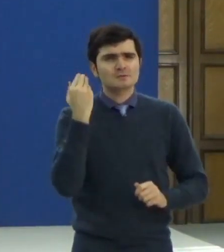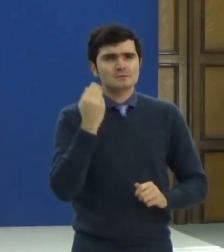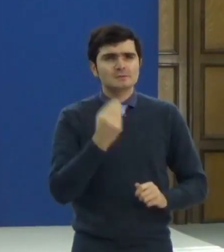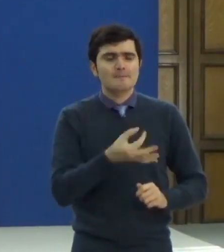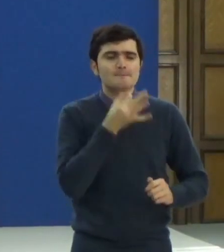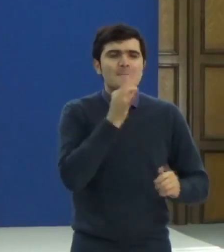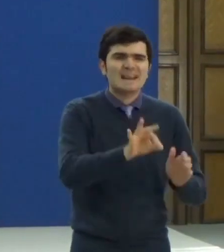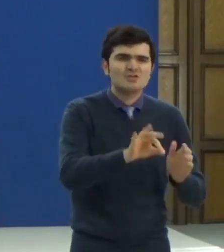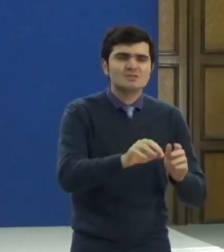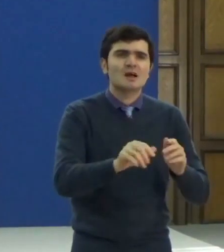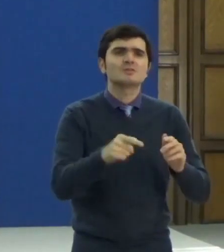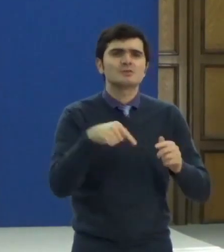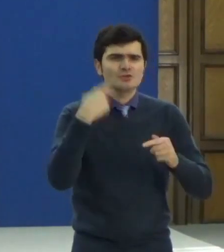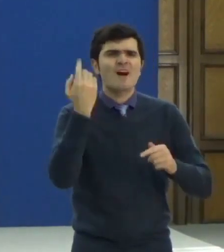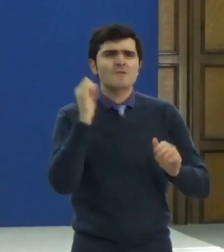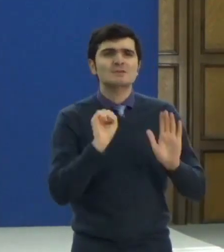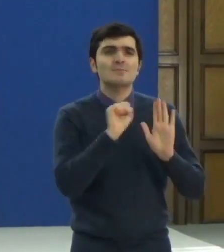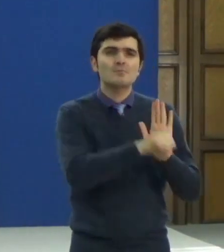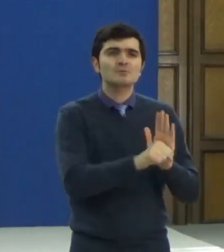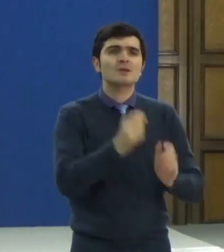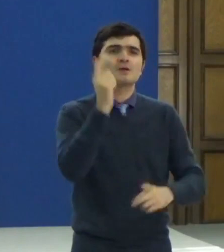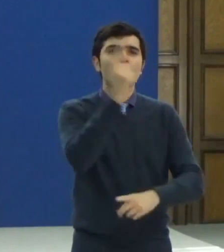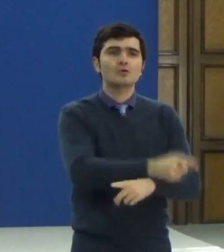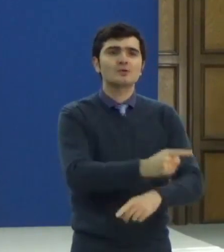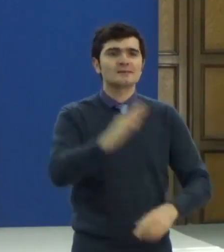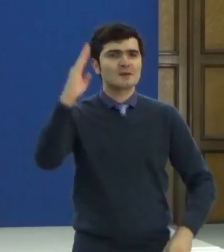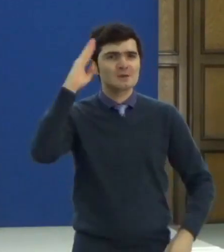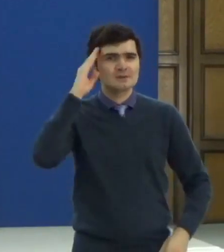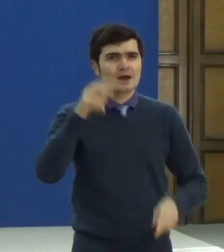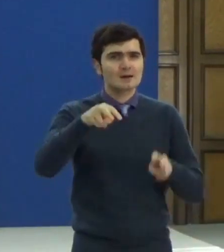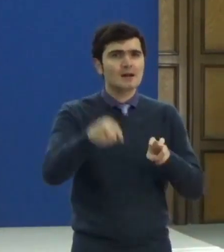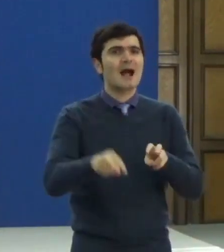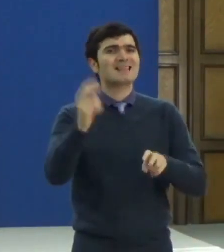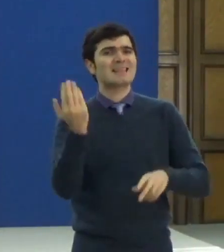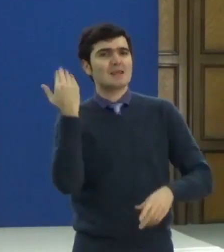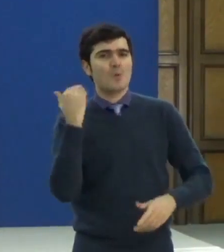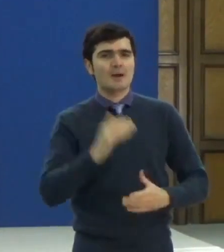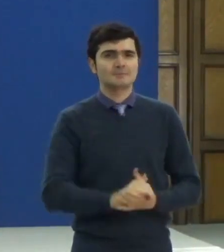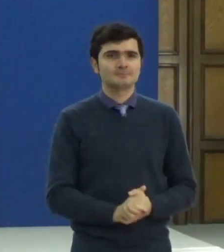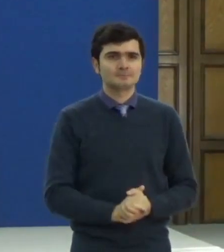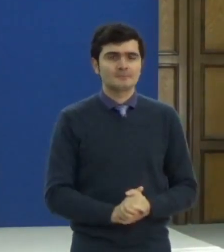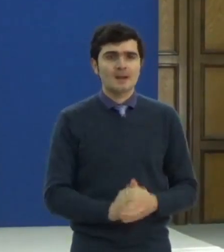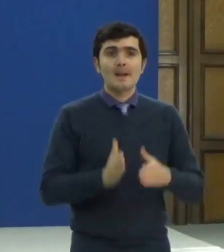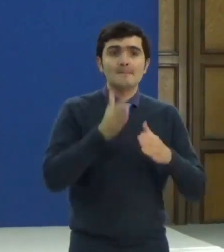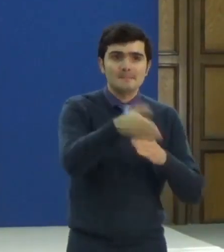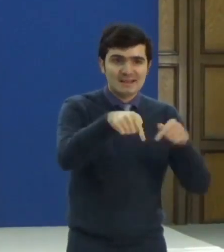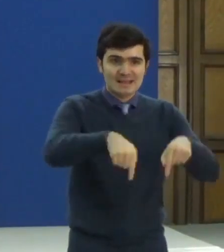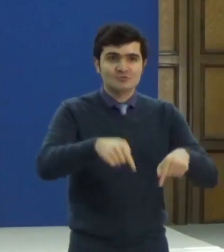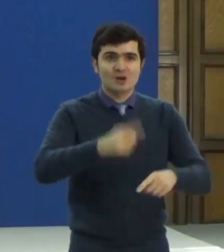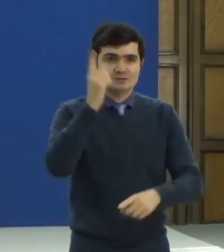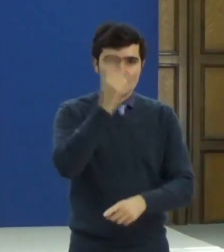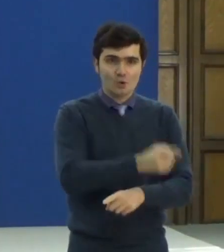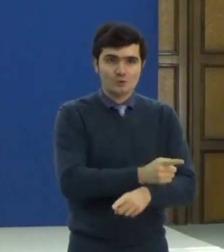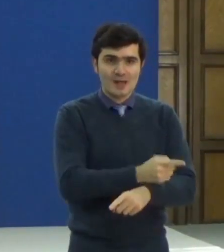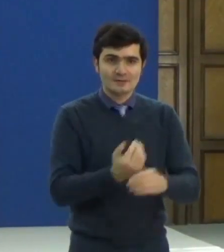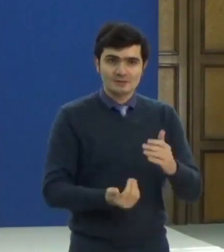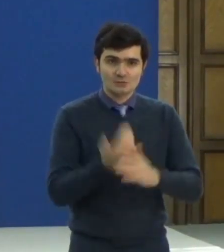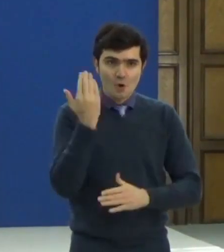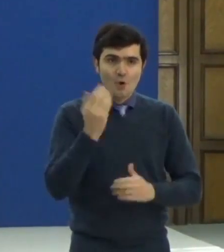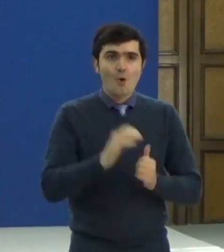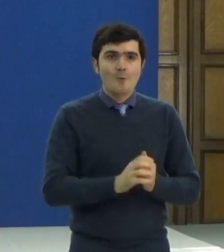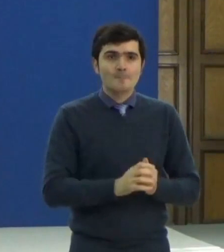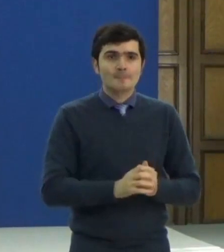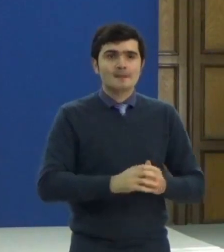precizată și impusă în ordonanța militară anterioară. Prin această ordonanță, articolele